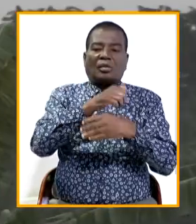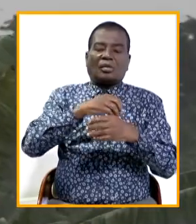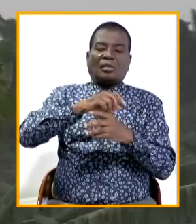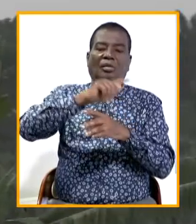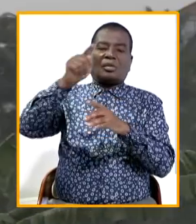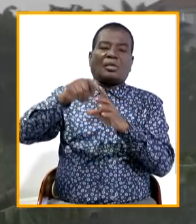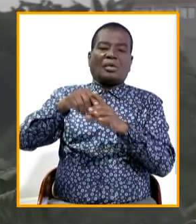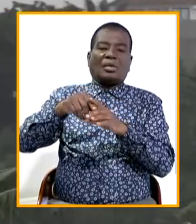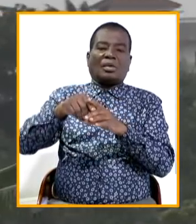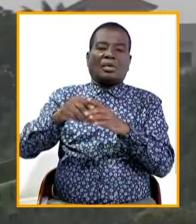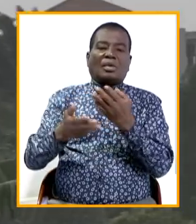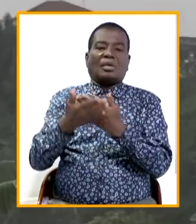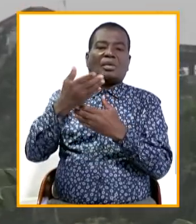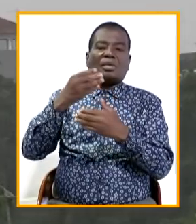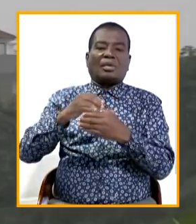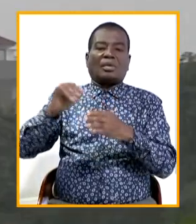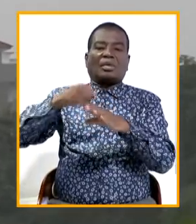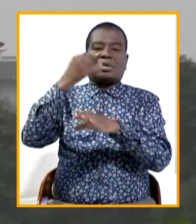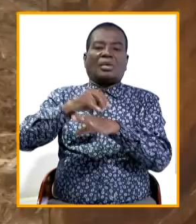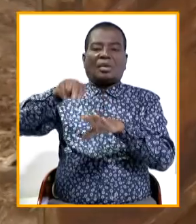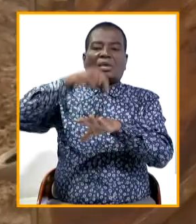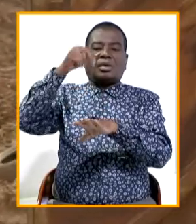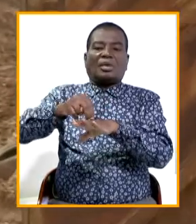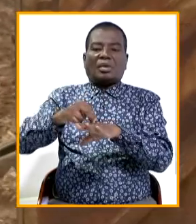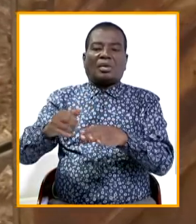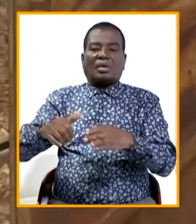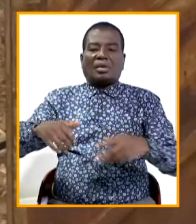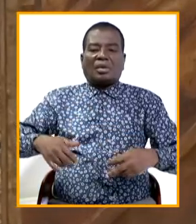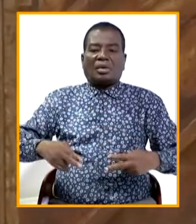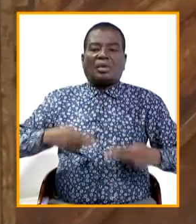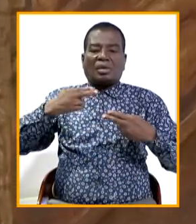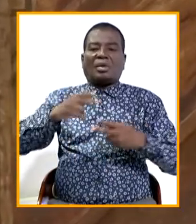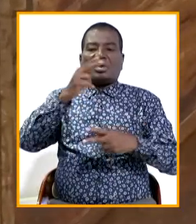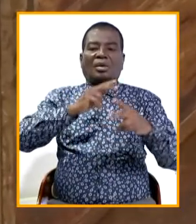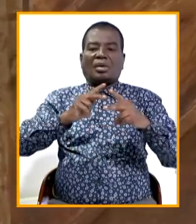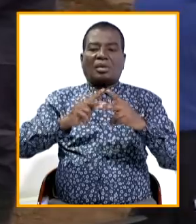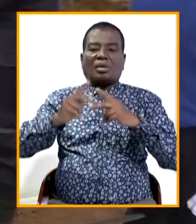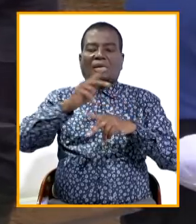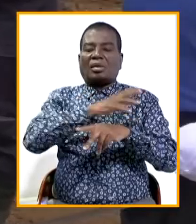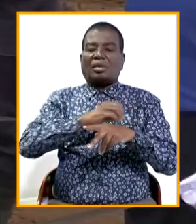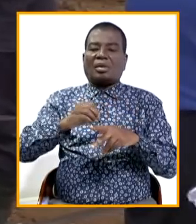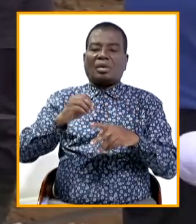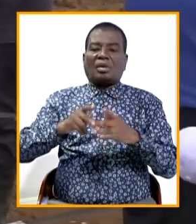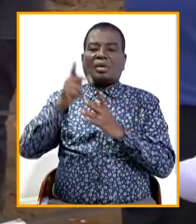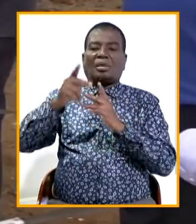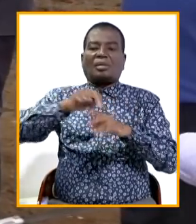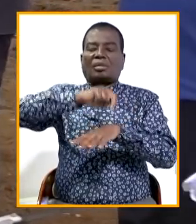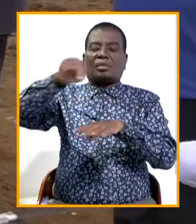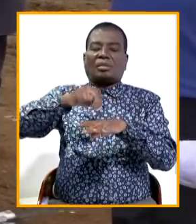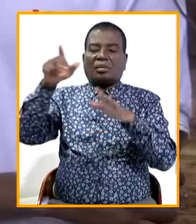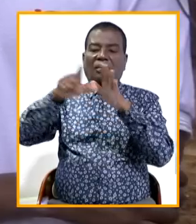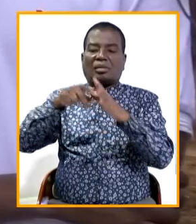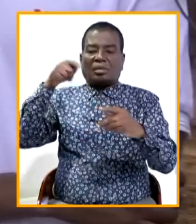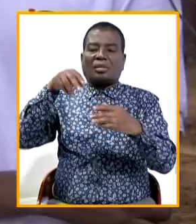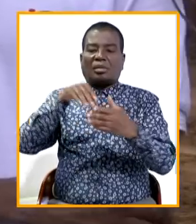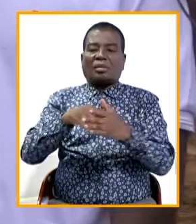est conjointement conduite par l'Institut national de l'hygiène publique, INHP, et le Programme national de lutte contre